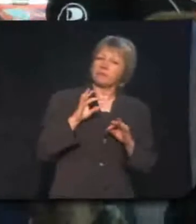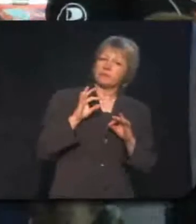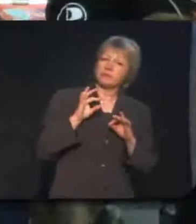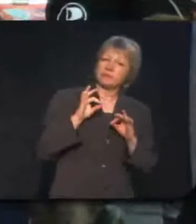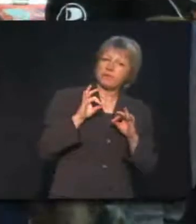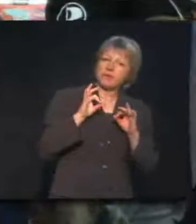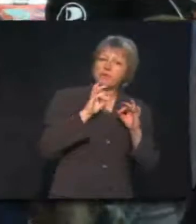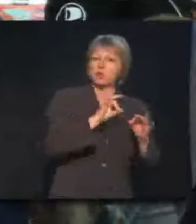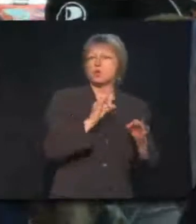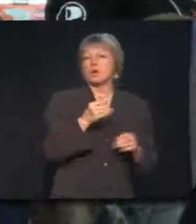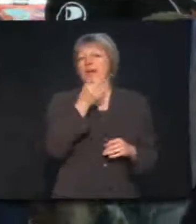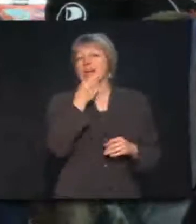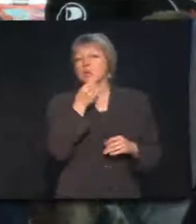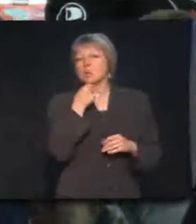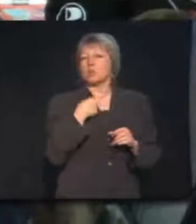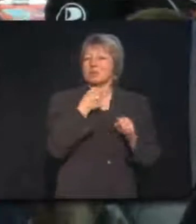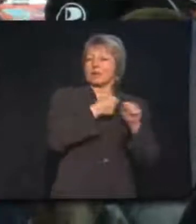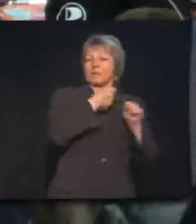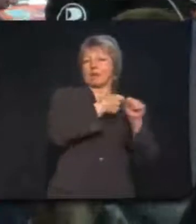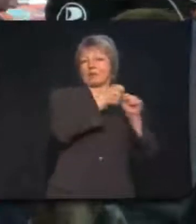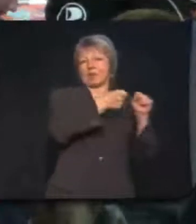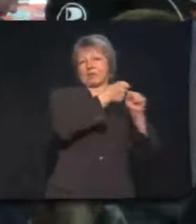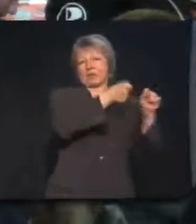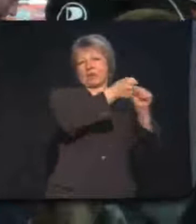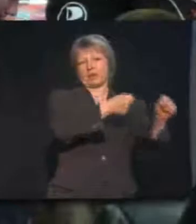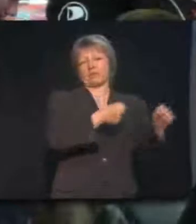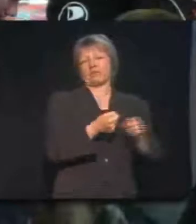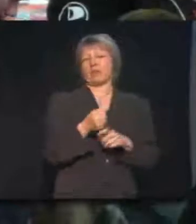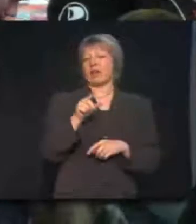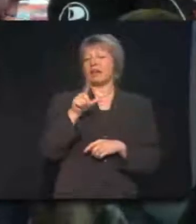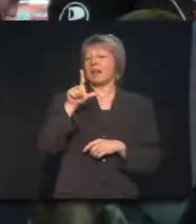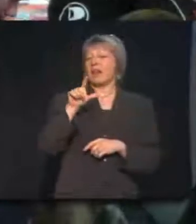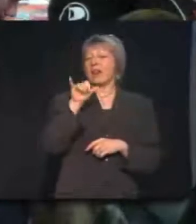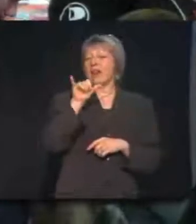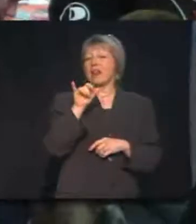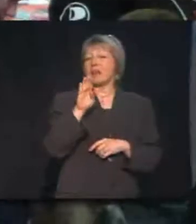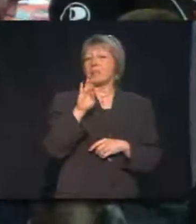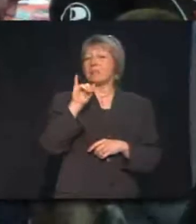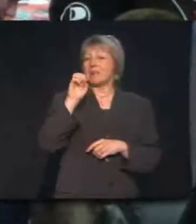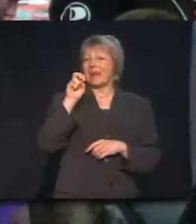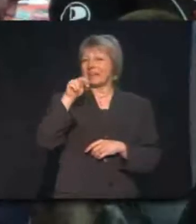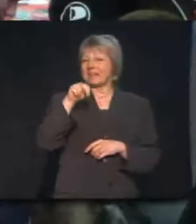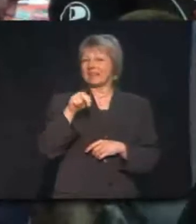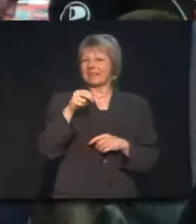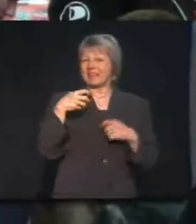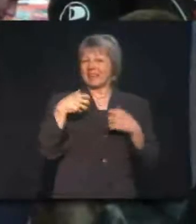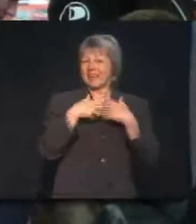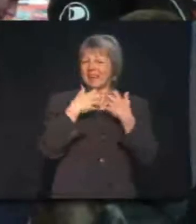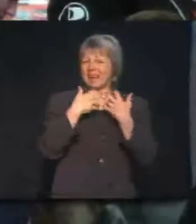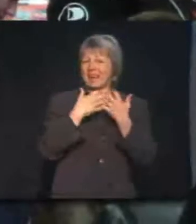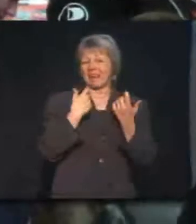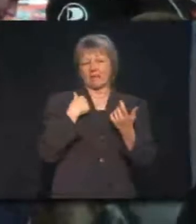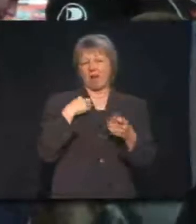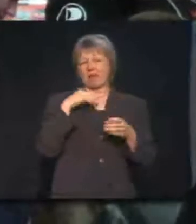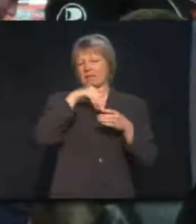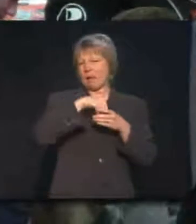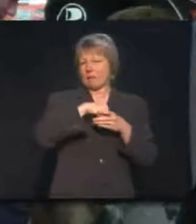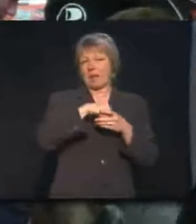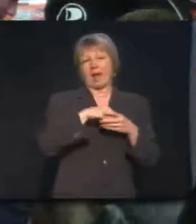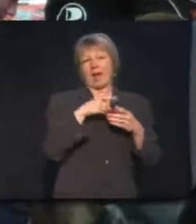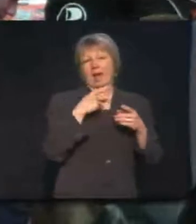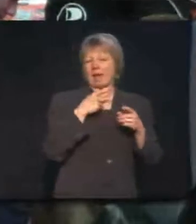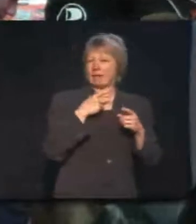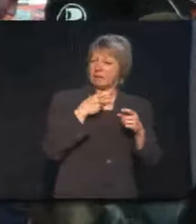Flugblättern im Auto ich habe im Libyenkrieg an vorderster Front bei den sogenannten Cyber Warrior angekämpft gegen das